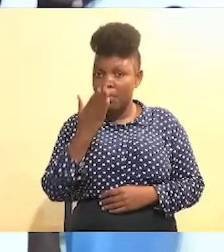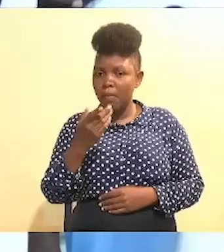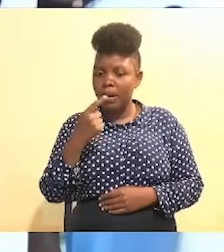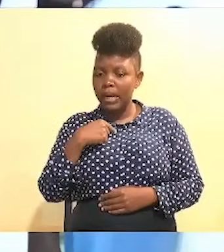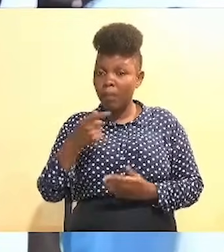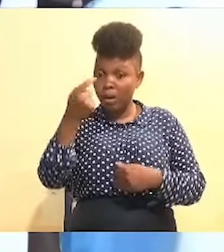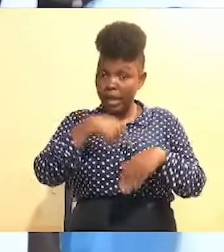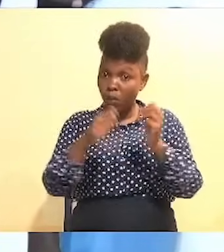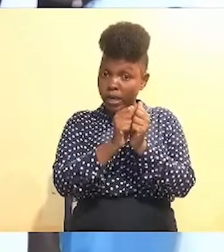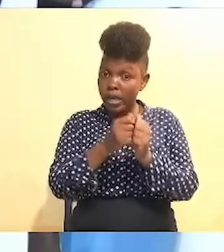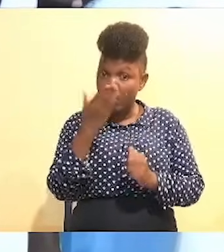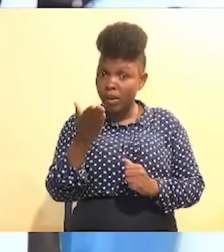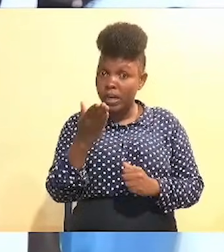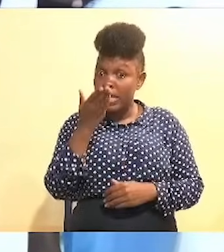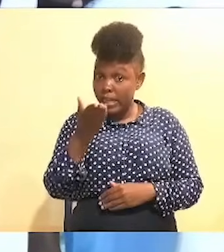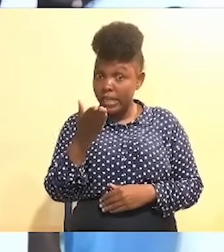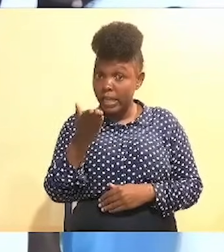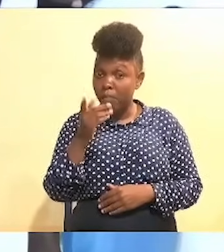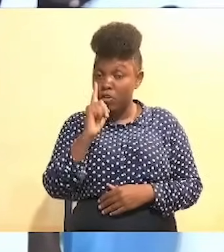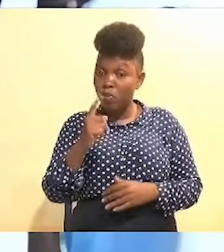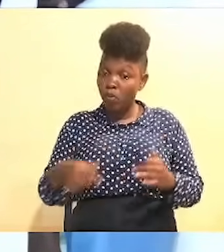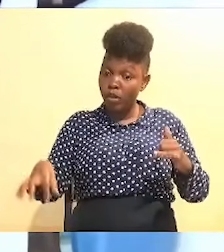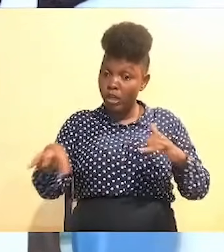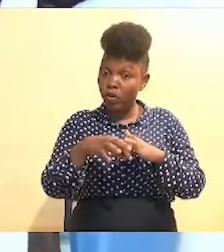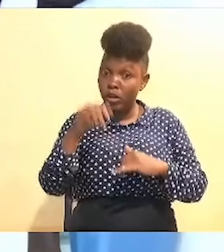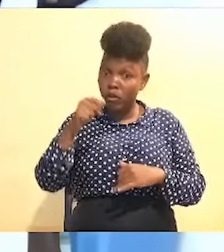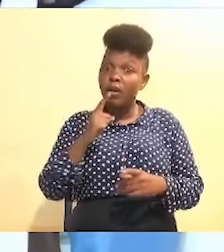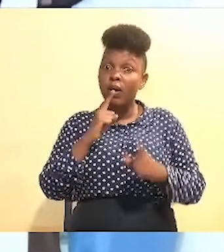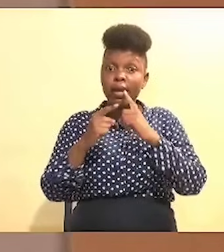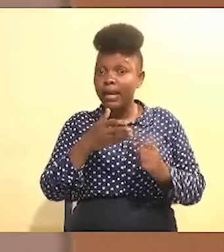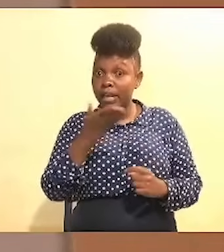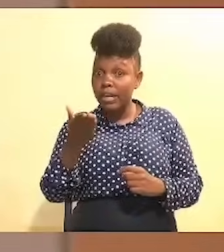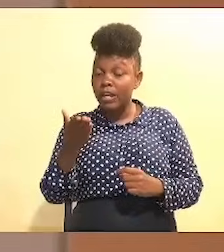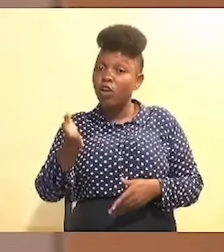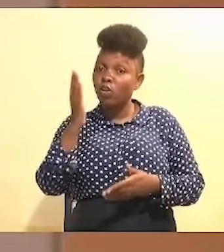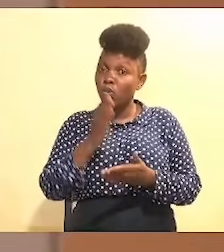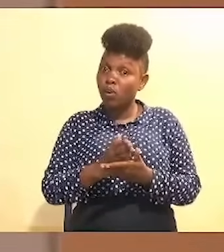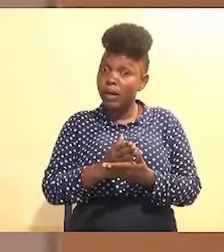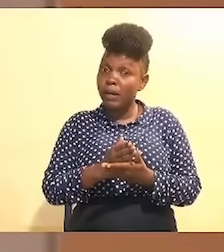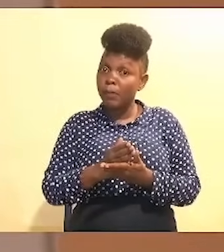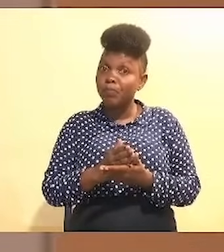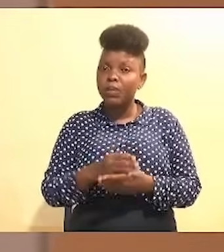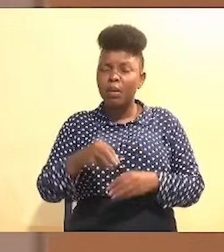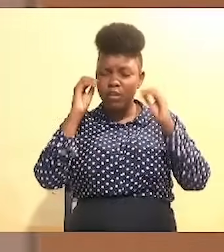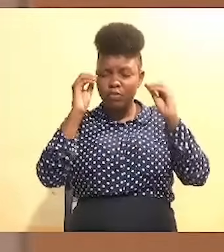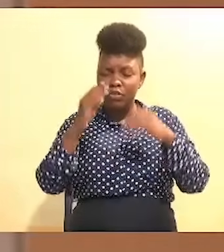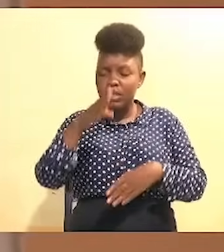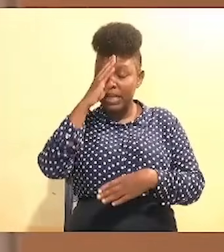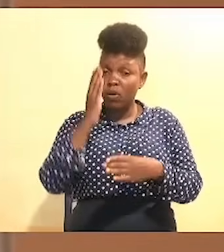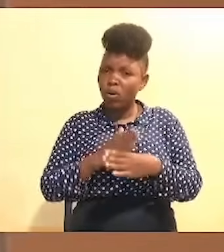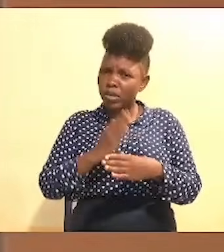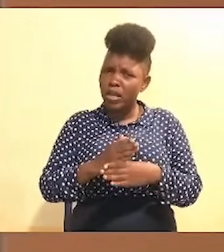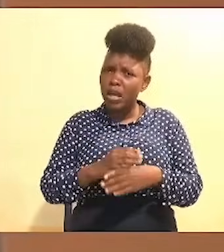hii, ninyi mlio katika ndoa ndio naongea nanyi katika hili. Kiukweli utafundishwa saikolojia, utafundishwa